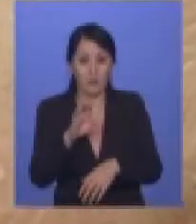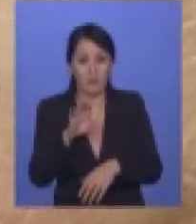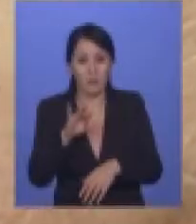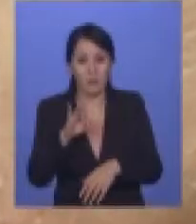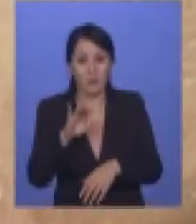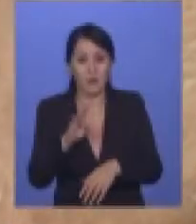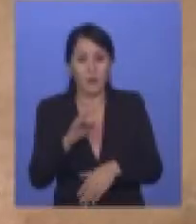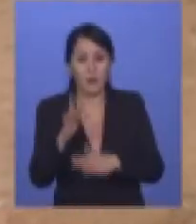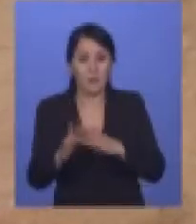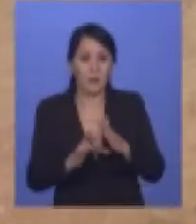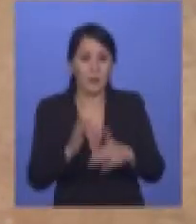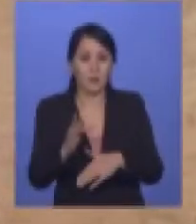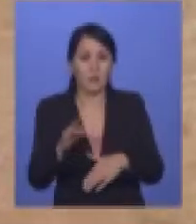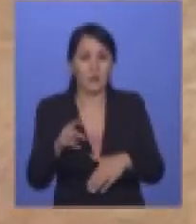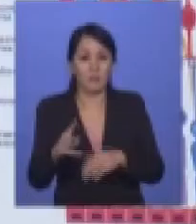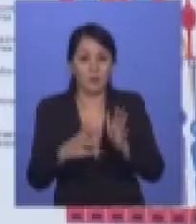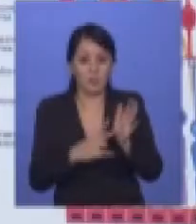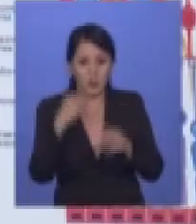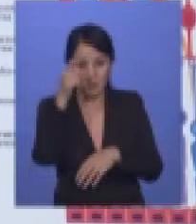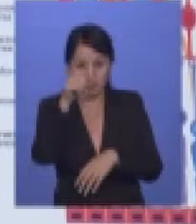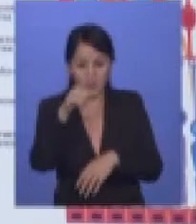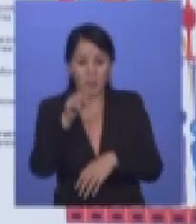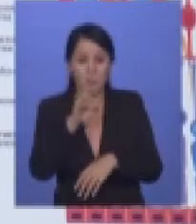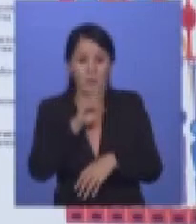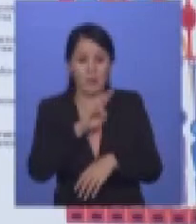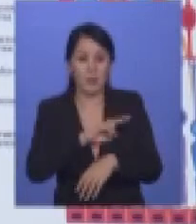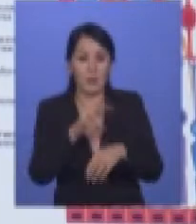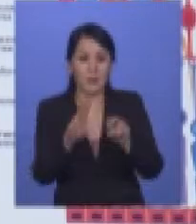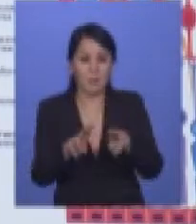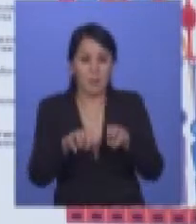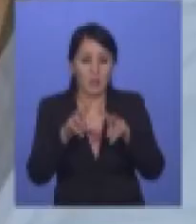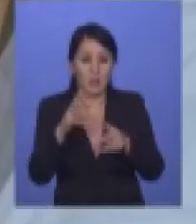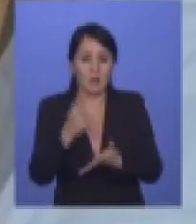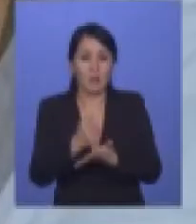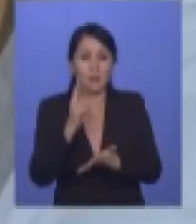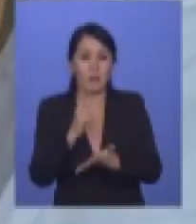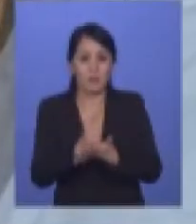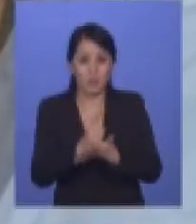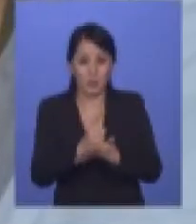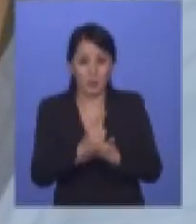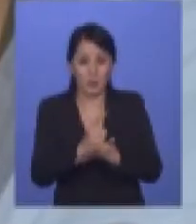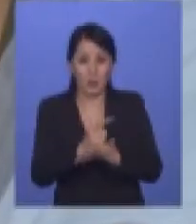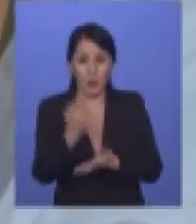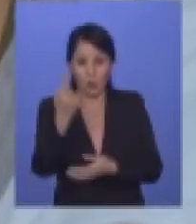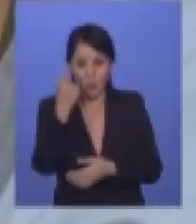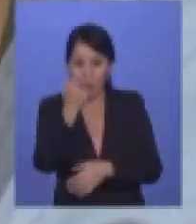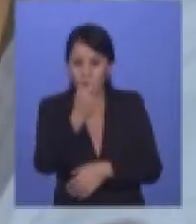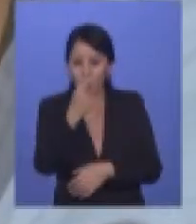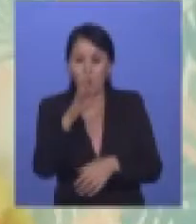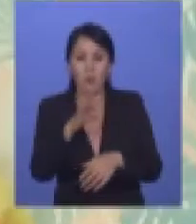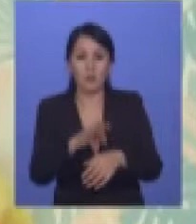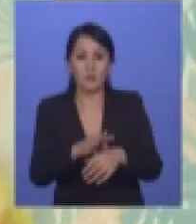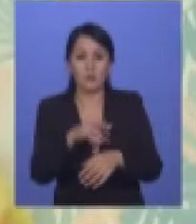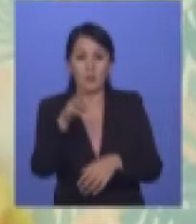бар. Орталықта 2008 жылдан бері қызмет атқарып келеді. Маманның негізгі міндеті көру органдарының ауруларын анықтап, линзаны